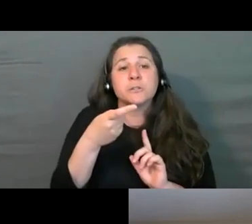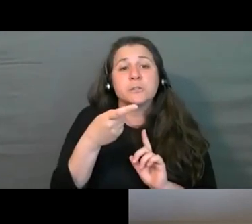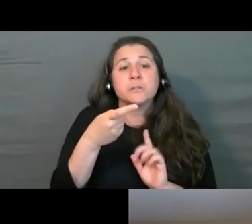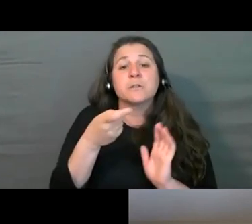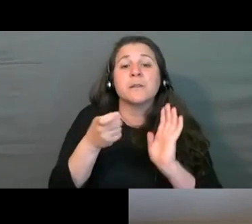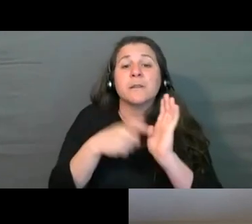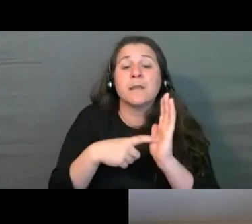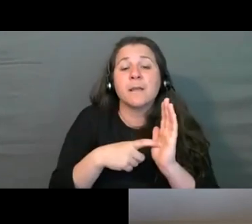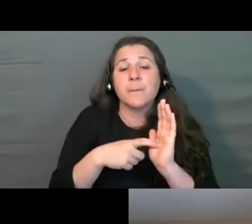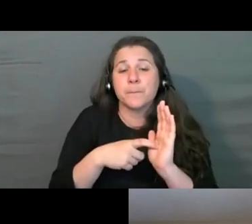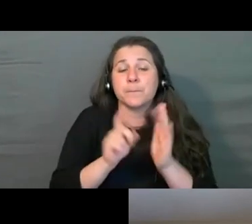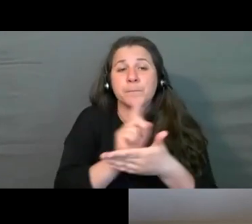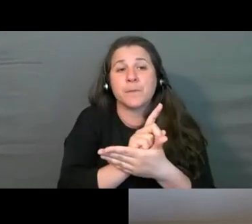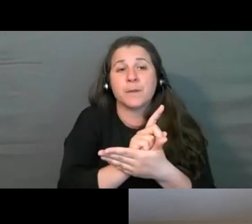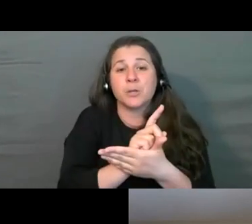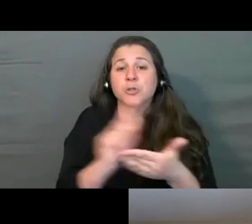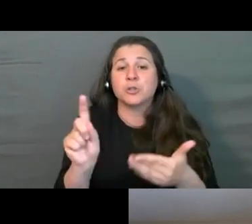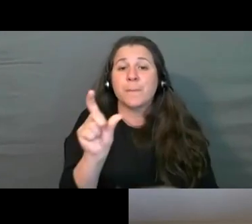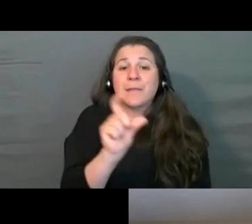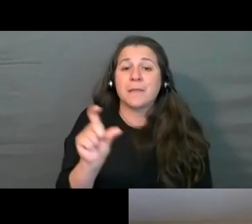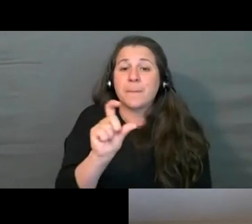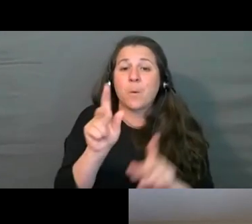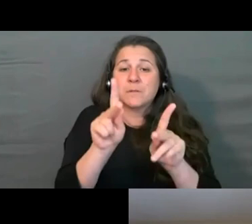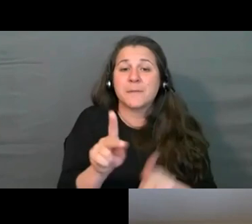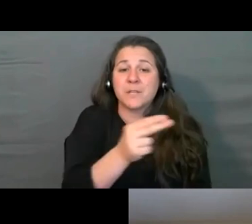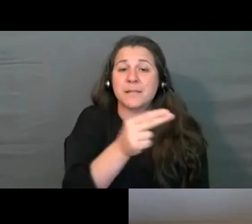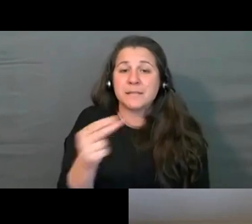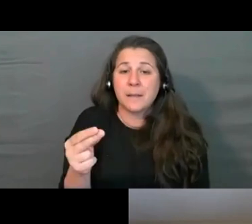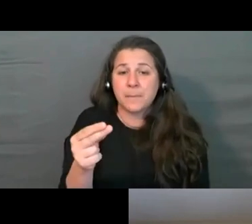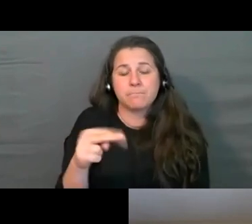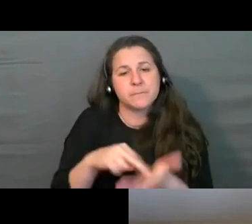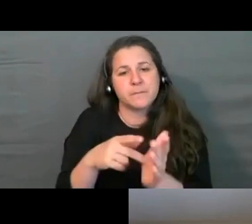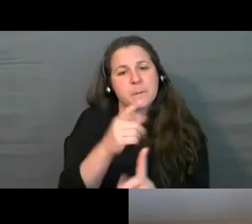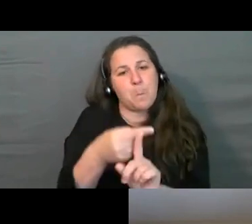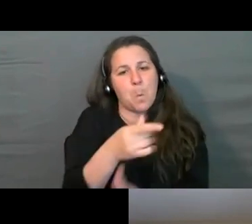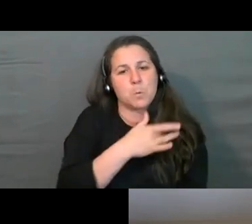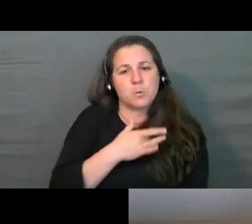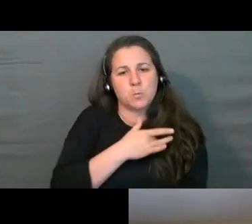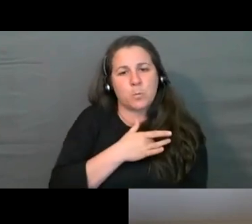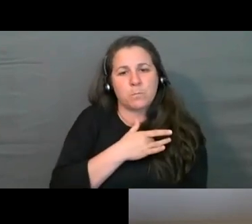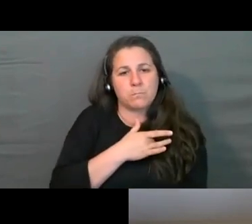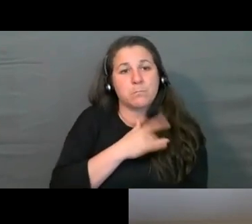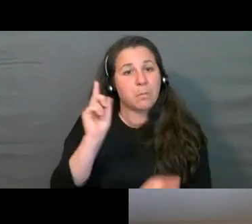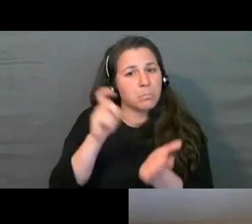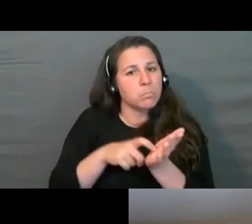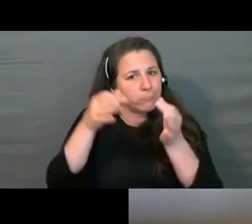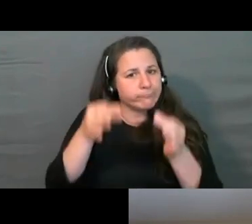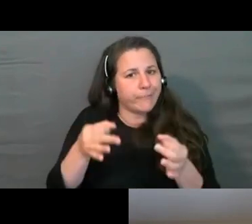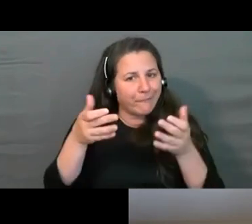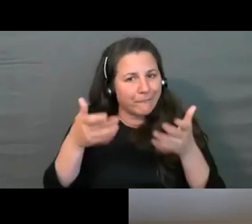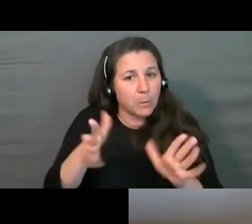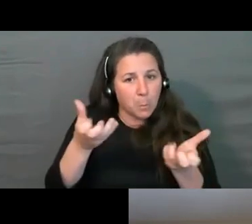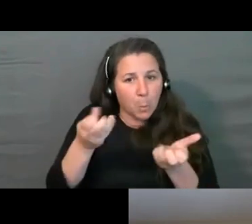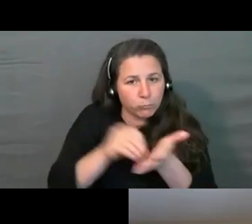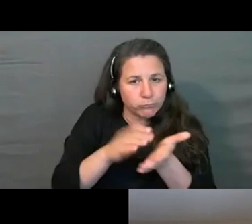la semaine québécoise des personnes handicapées, donc au mois de juin. Et la date en est déjà fixée, si vous voulez la noter